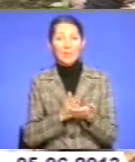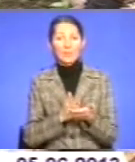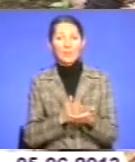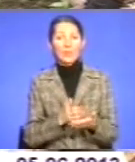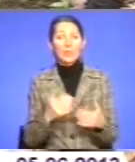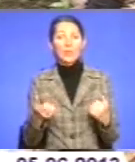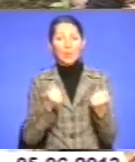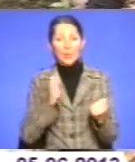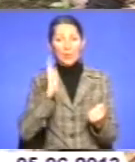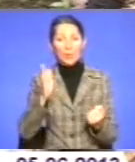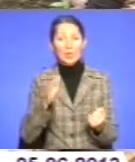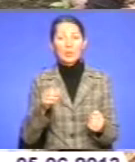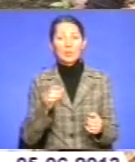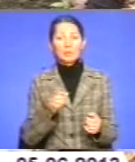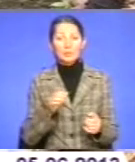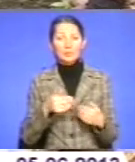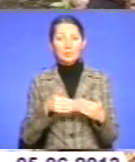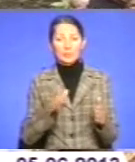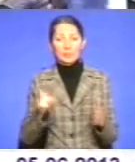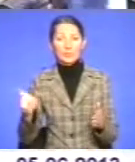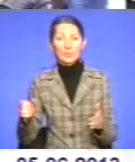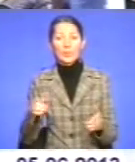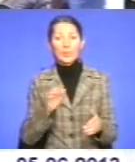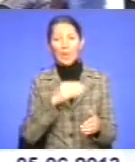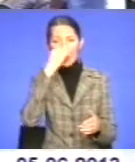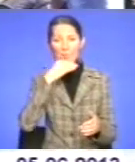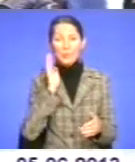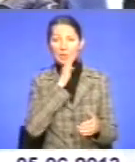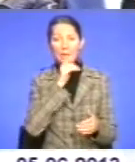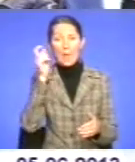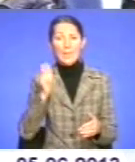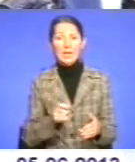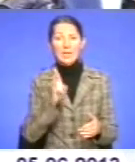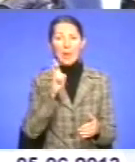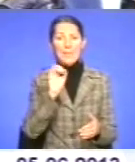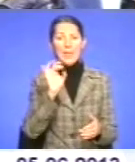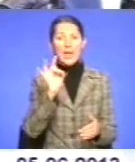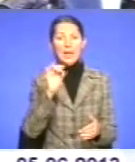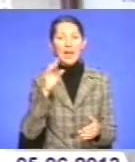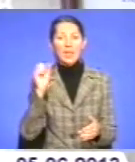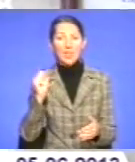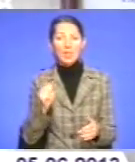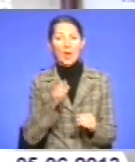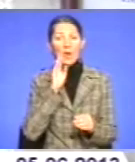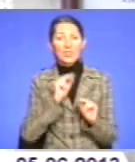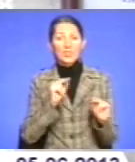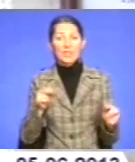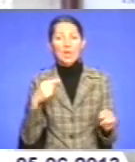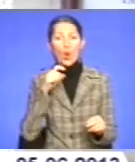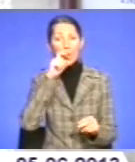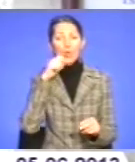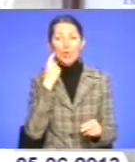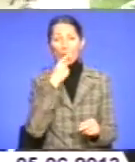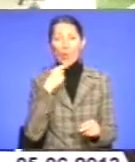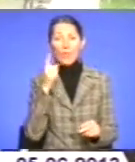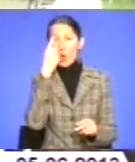Підтримують майбутніх абітурієнтів батьки. Галина П'янтак приїхала з Бережан. Вона вчитель української мови, тож особисто готувала дочку до